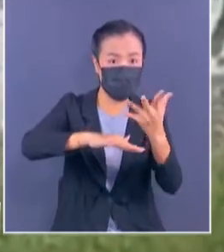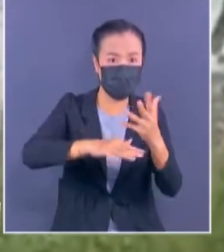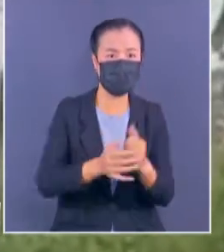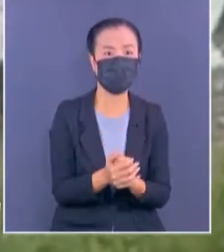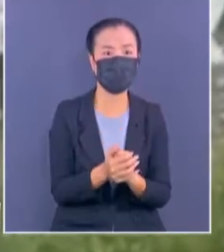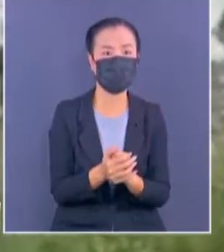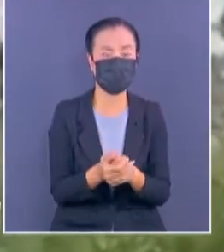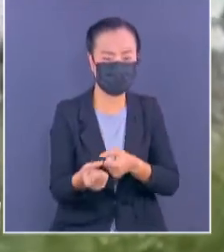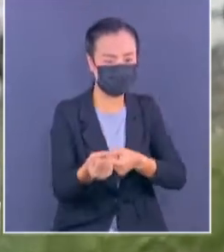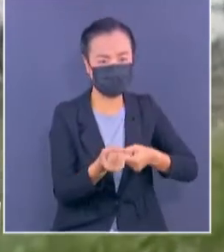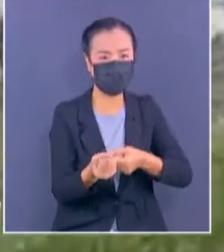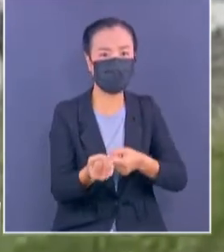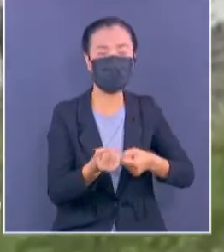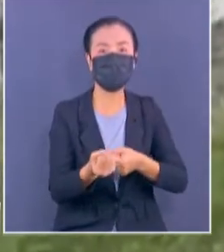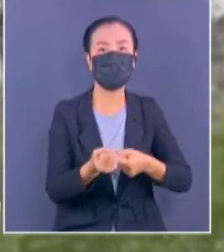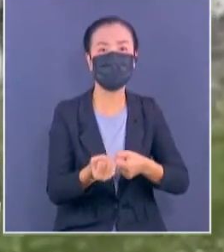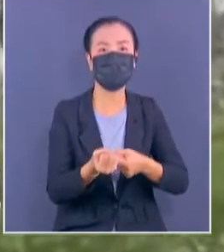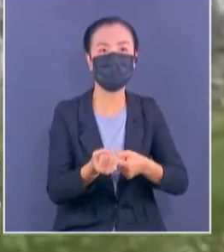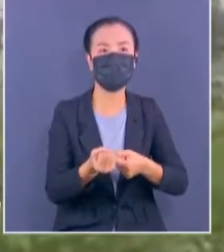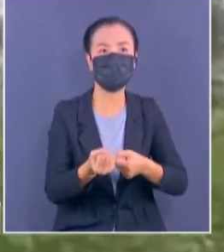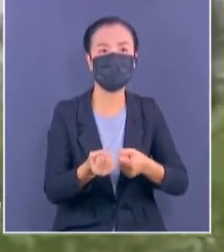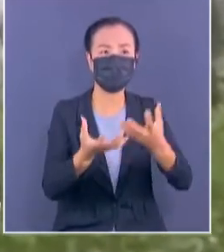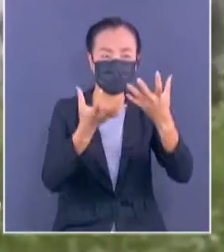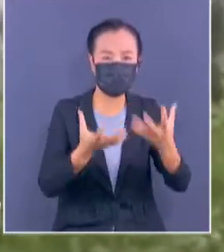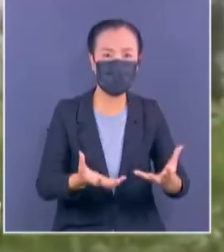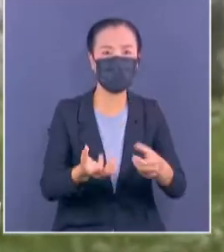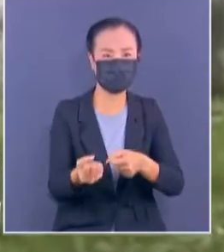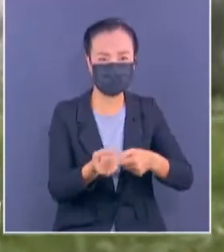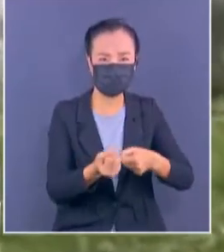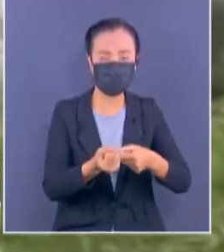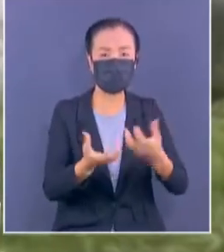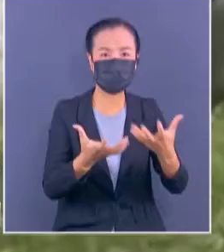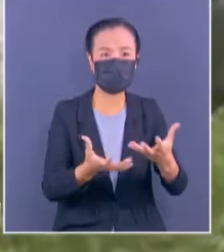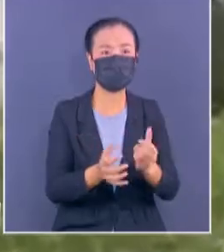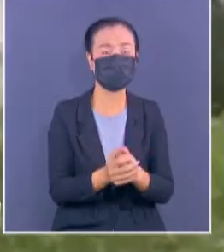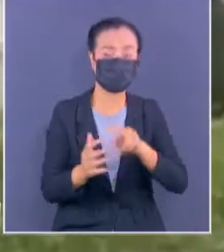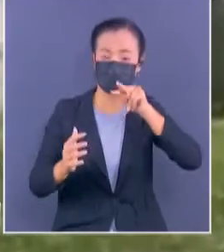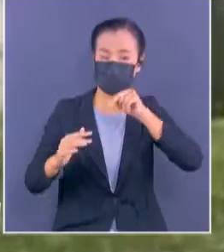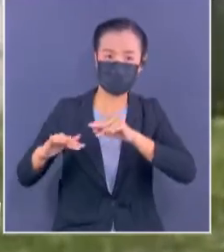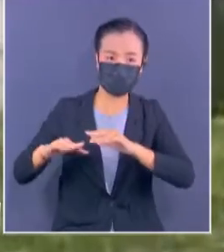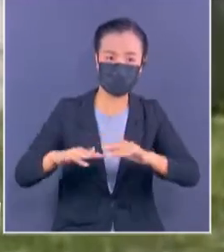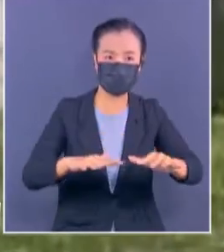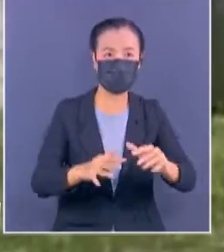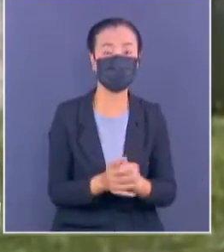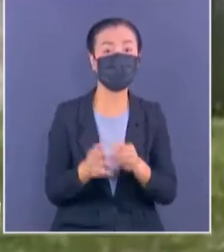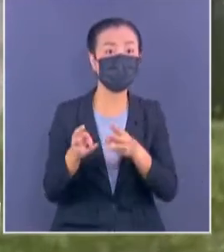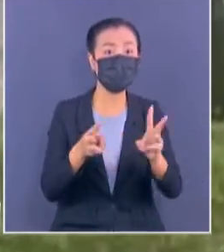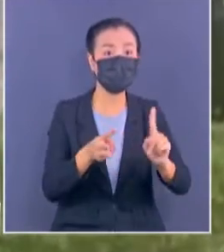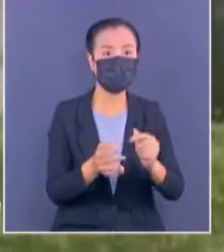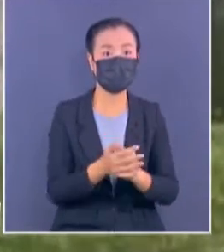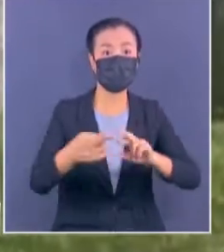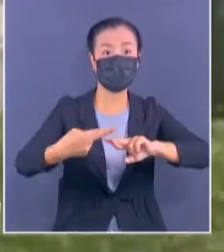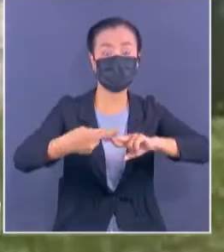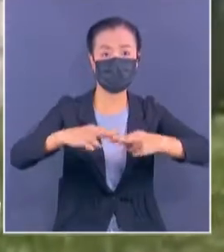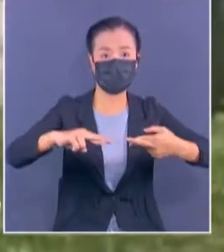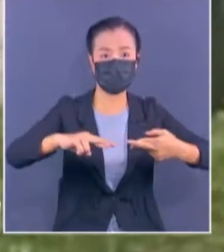จะดึงจะรั้งไว้เนี่ยมัน เอาไม่อยู่มันหนักด้วยไงมันหนักแล้วบวกกับมวลน้ำด้วยสุดท้ายต้องใช้วิธีนำเชือกนะ